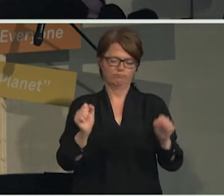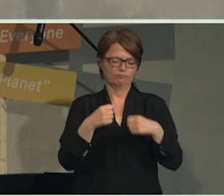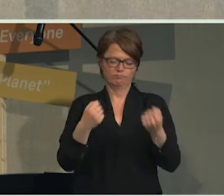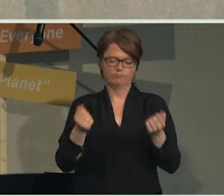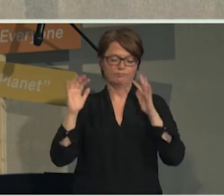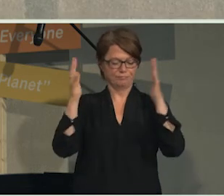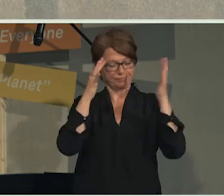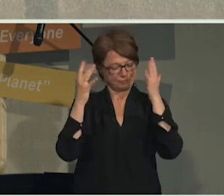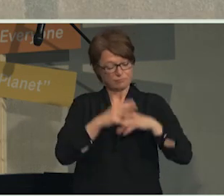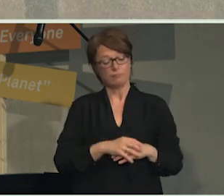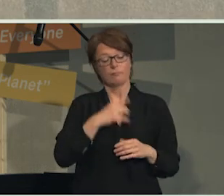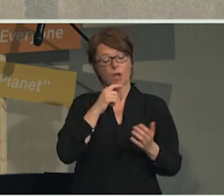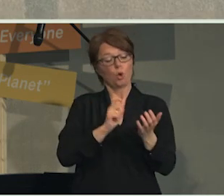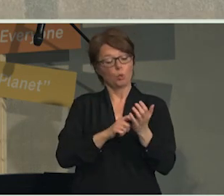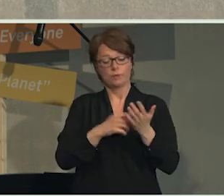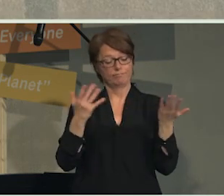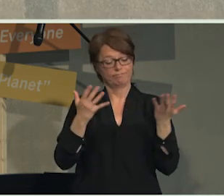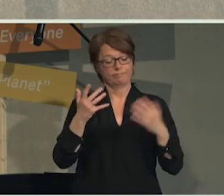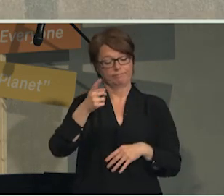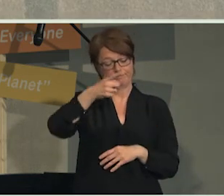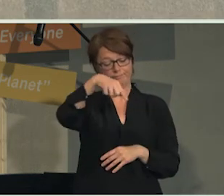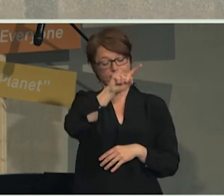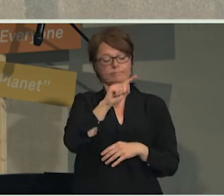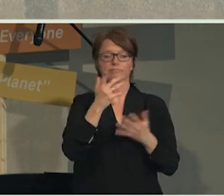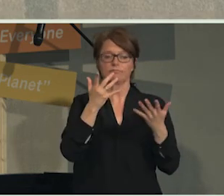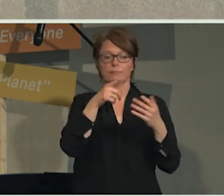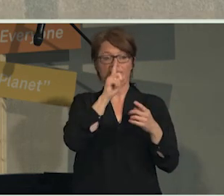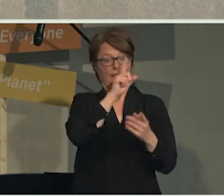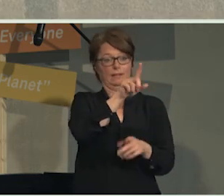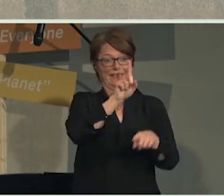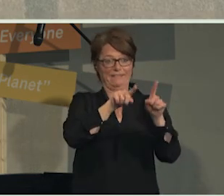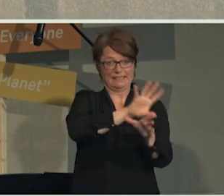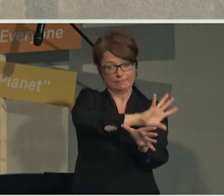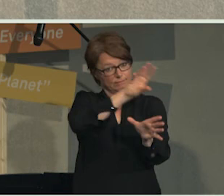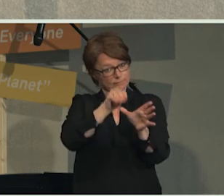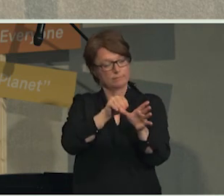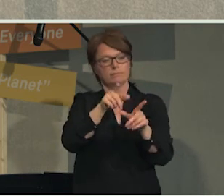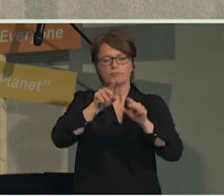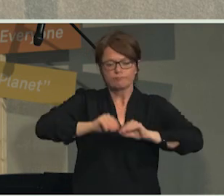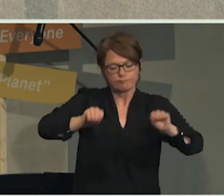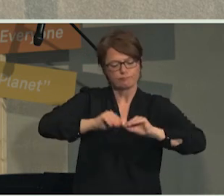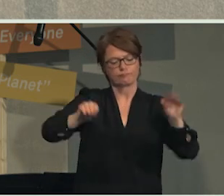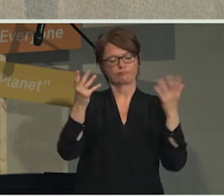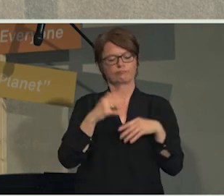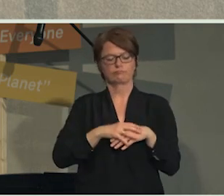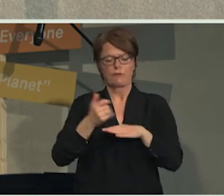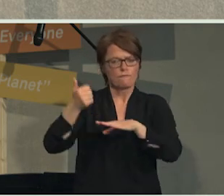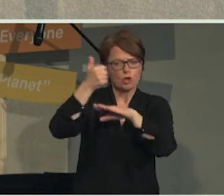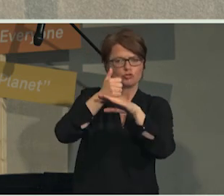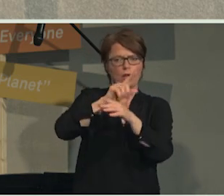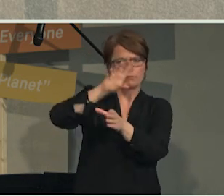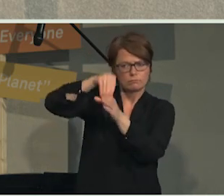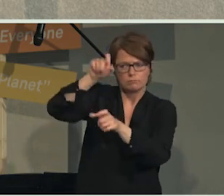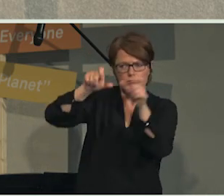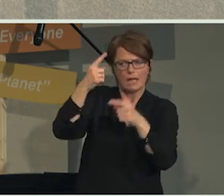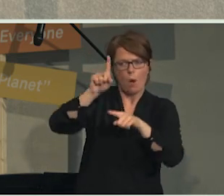Der Aufbau diverserer Teams und Vorstände setzt ohne Zweifel gesellschaftliche Dynamiken frei, von denen nicht nur Angehörige bestimmter